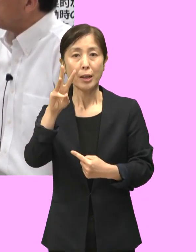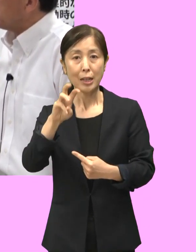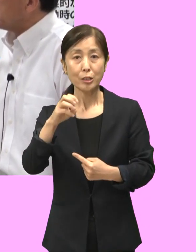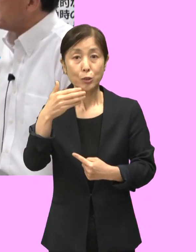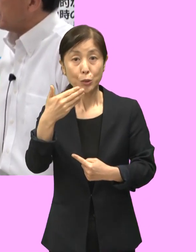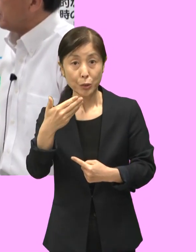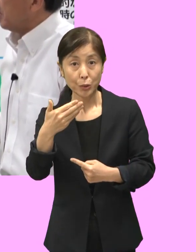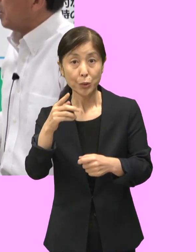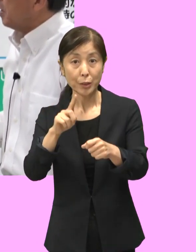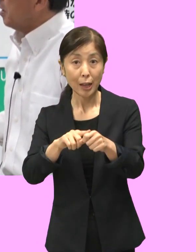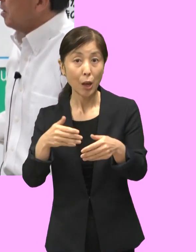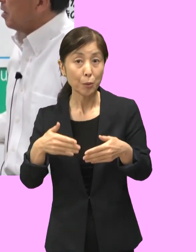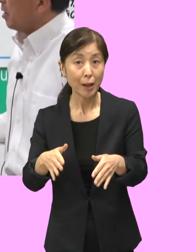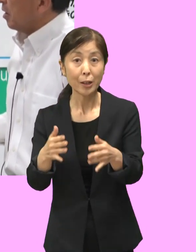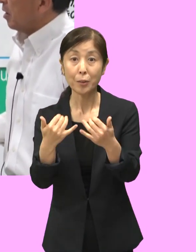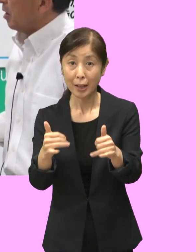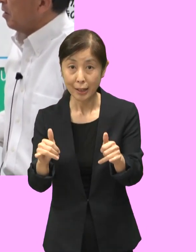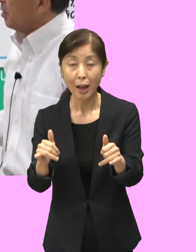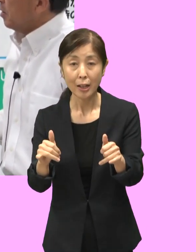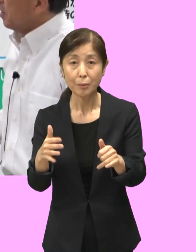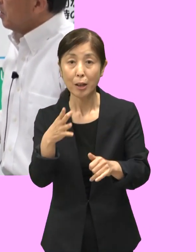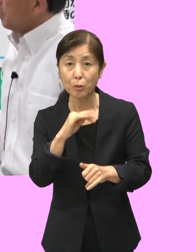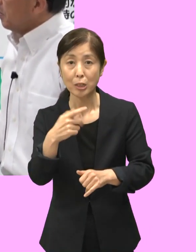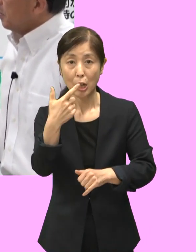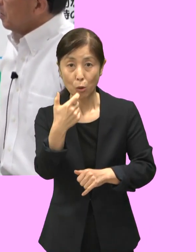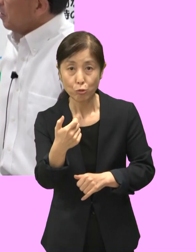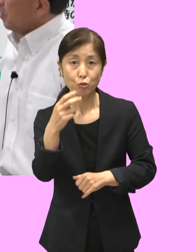方には62歳で